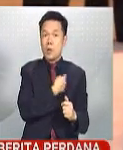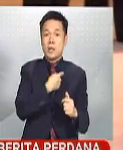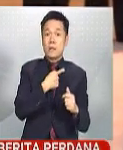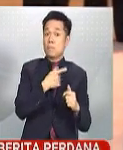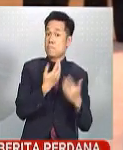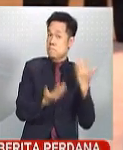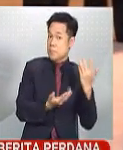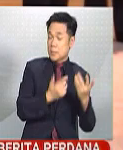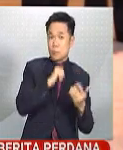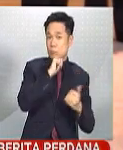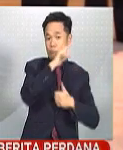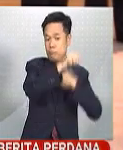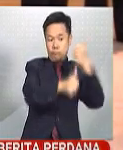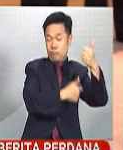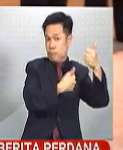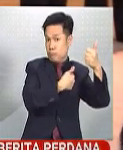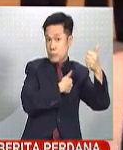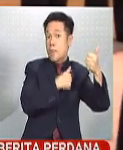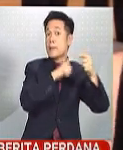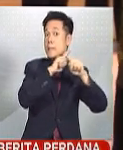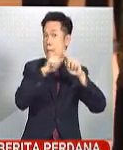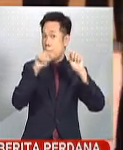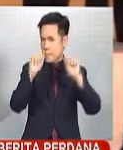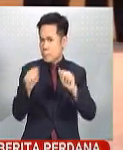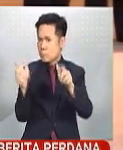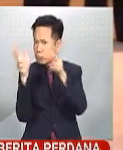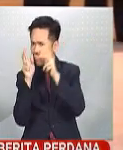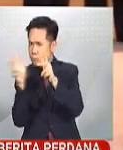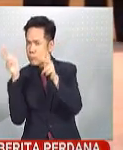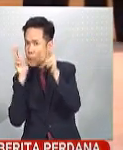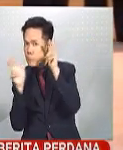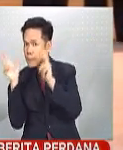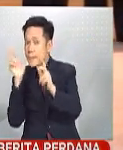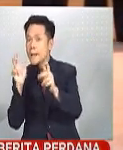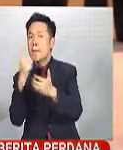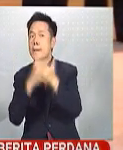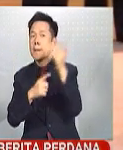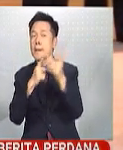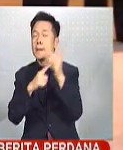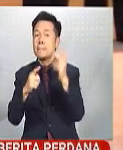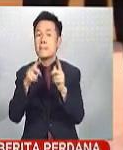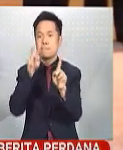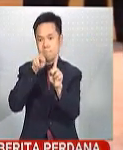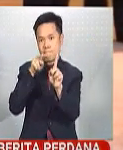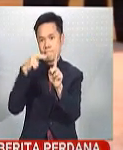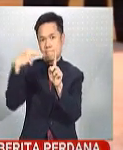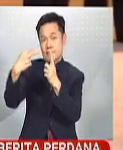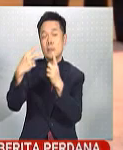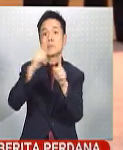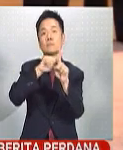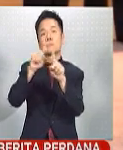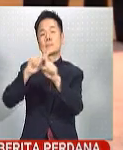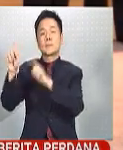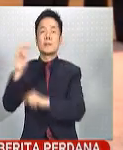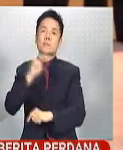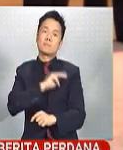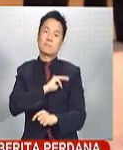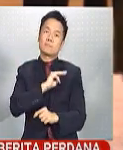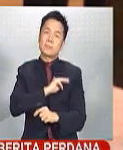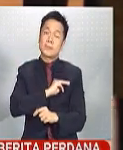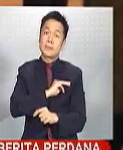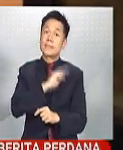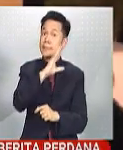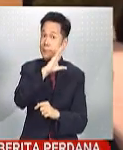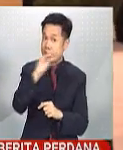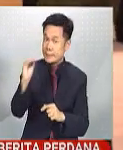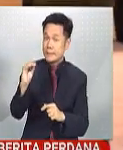saya, kita boleh mendengar apa menjadi pandangan kementerian yang lain dan juga